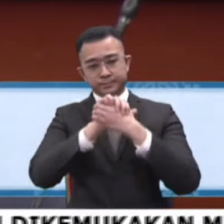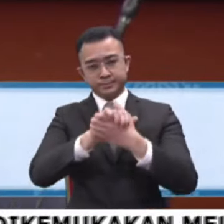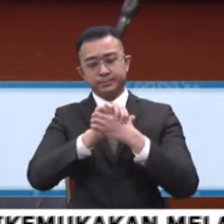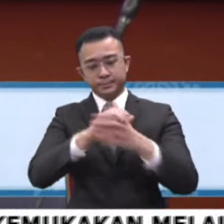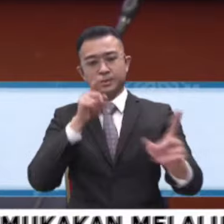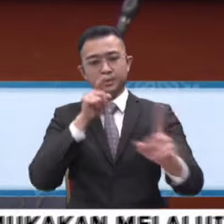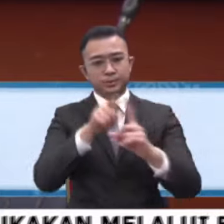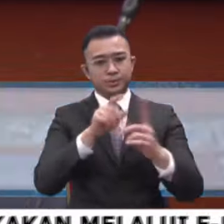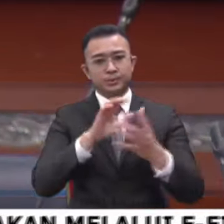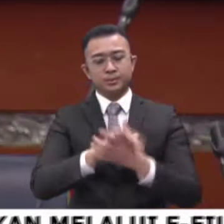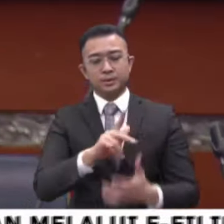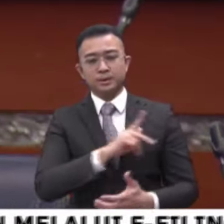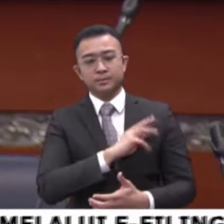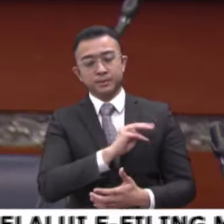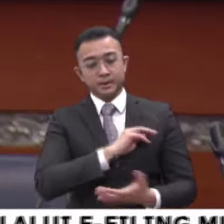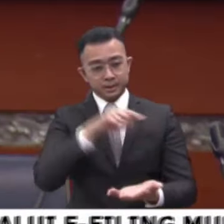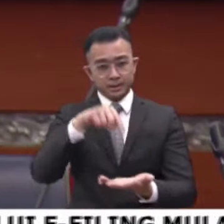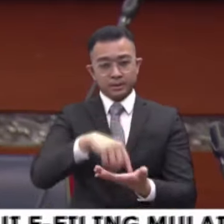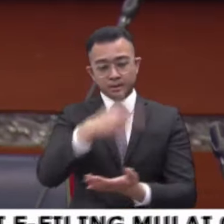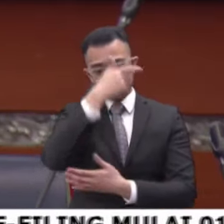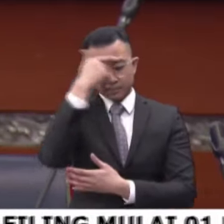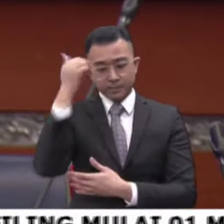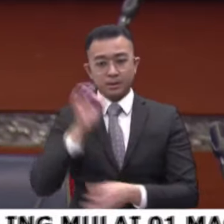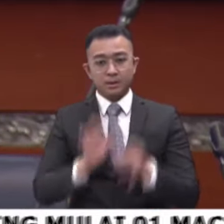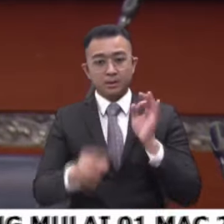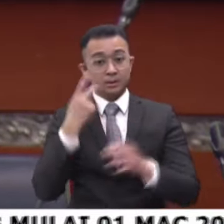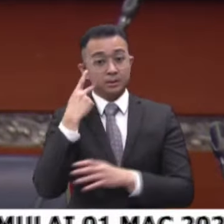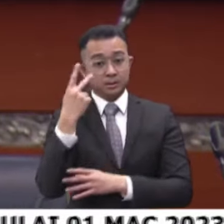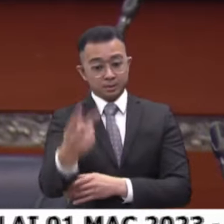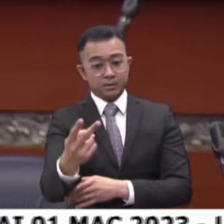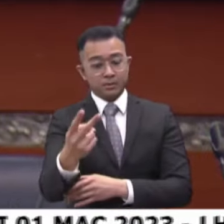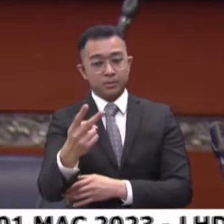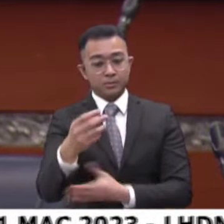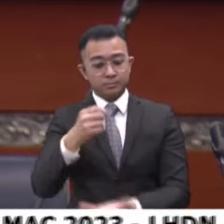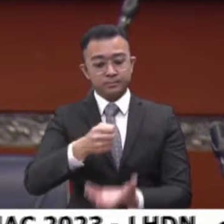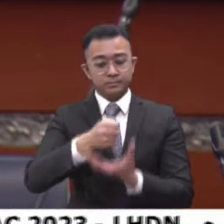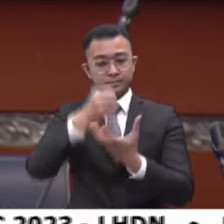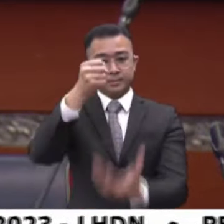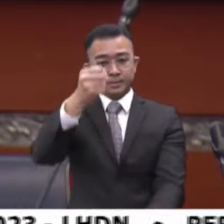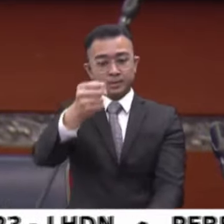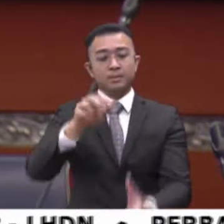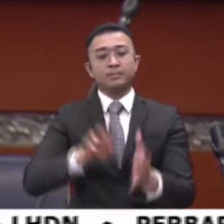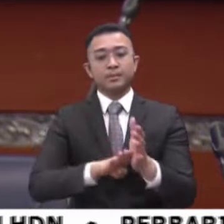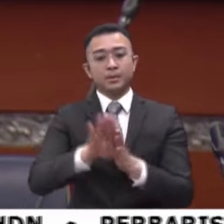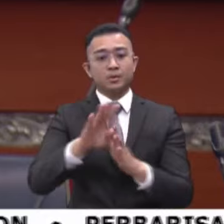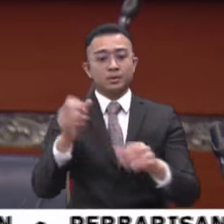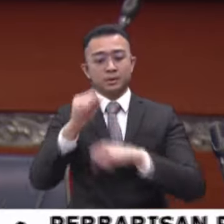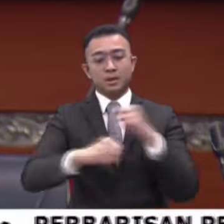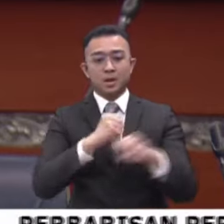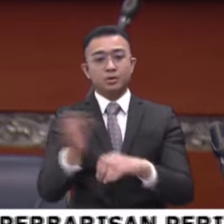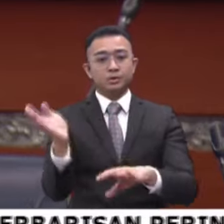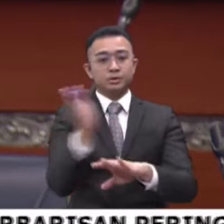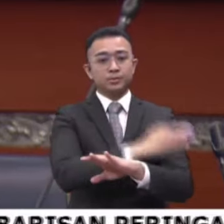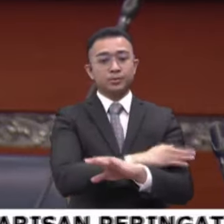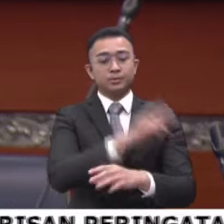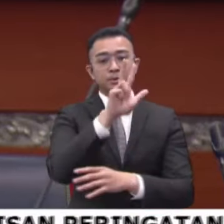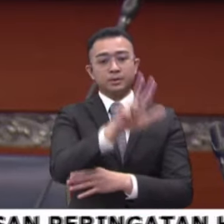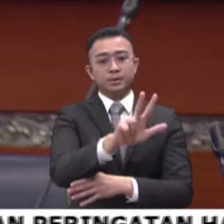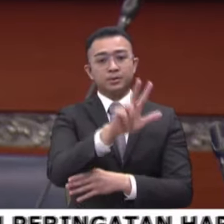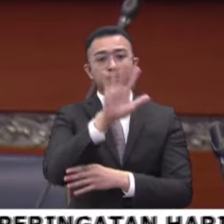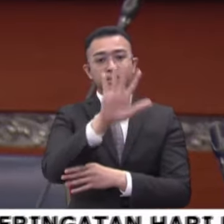kepada kementerian ini sebab kalau kita tengok peruntukan pembangunan pada tahun sebelumnya hanya